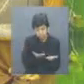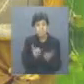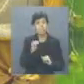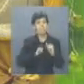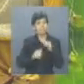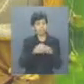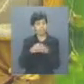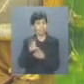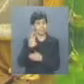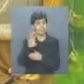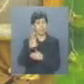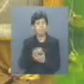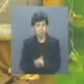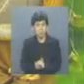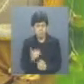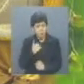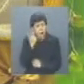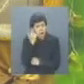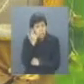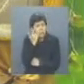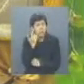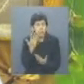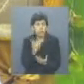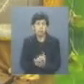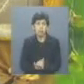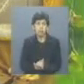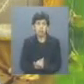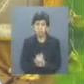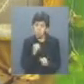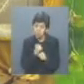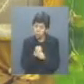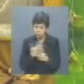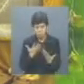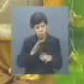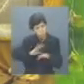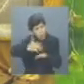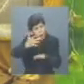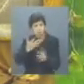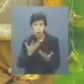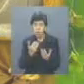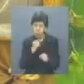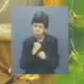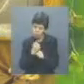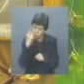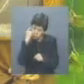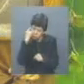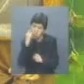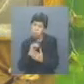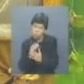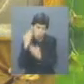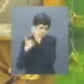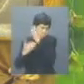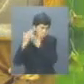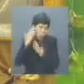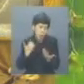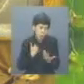แล้วก็ได้แนวความคิดในเรื่องของการใช้ทรัพยากรค่ะการได้หันกลับไปมองว่าในอดีตเราใช้ท